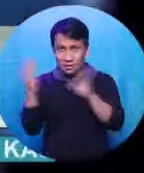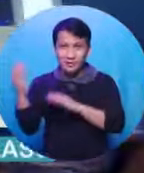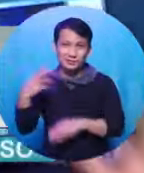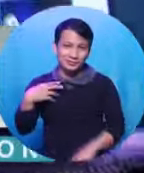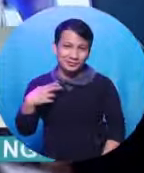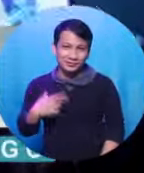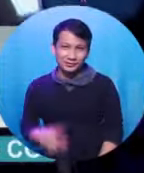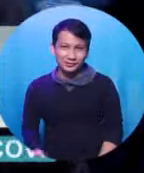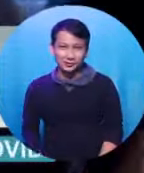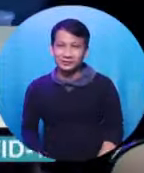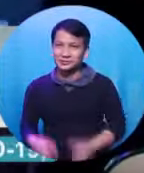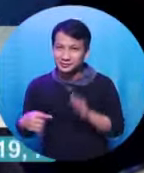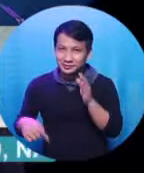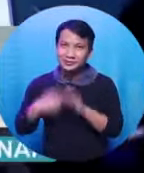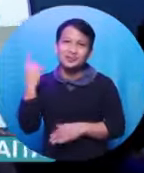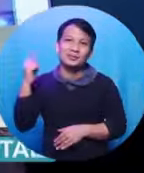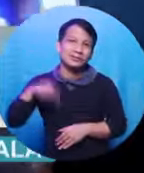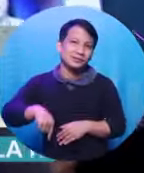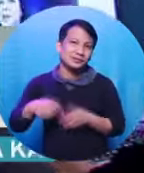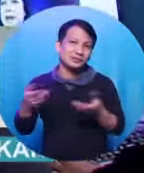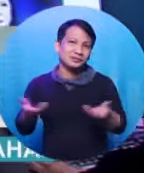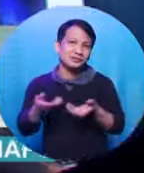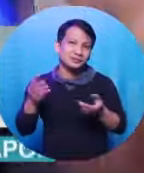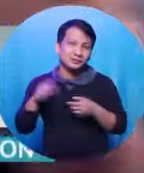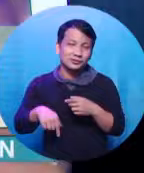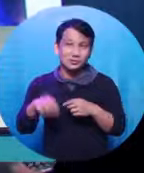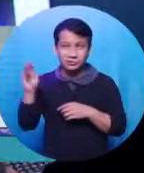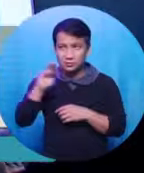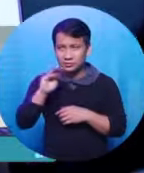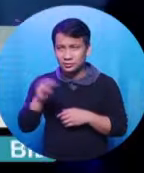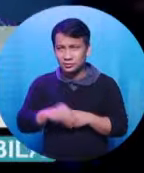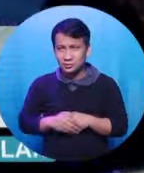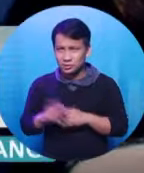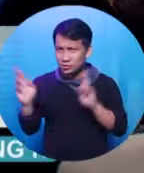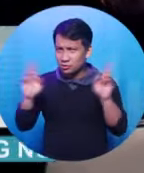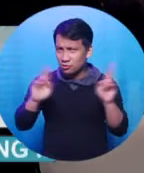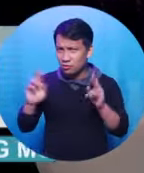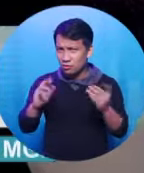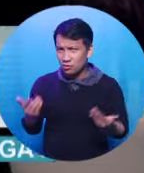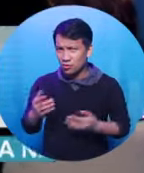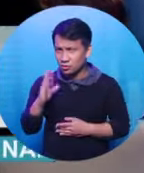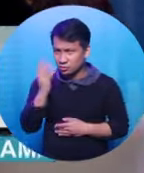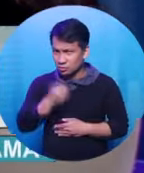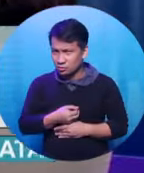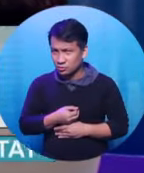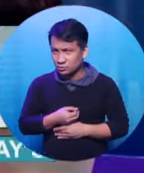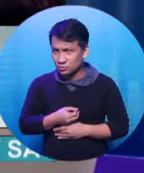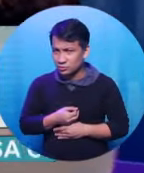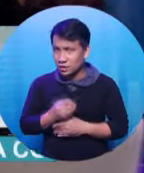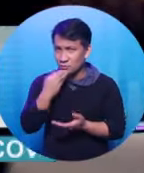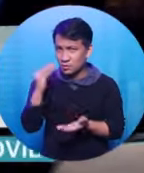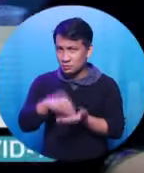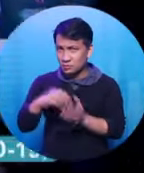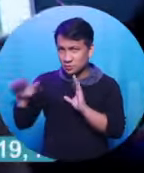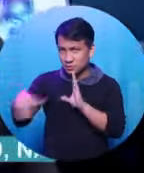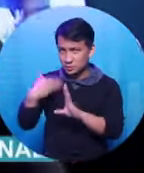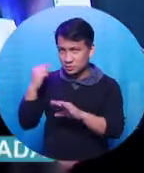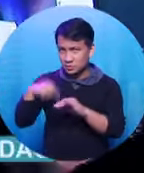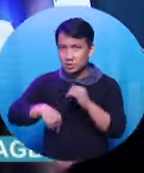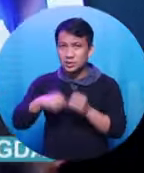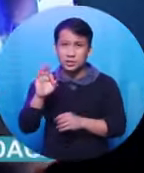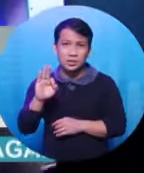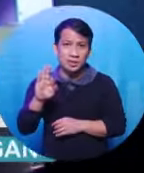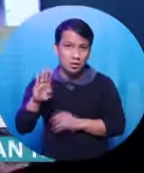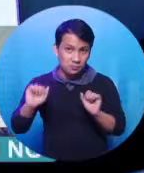Ayan. Once again, Lunes na naman, mga kapatid. Kaya, ano pa bang hinihintay ninyo? Kayo ay mag-message na sa aming